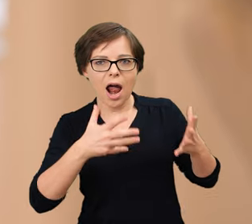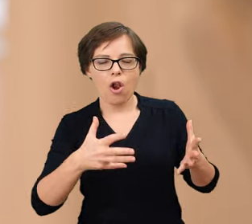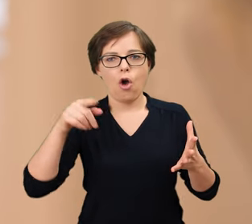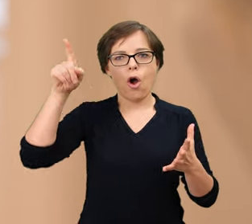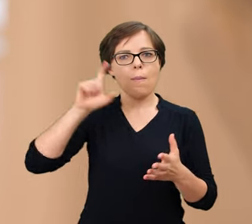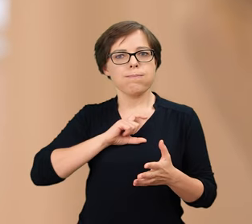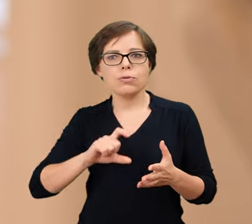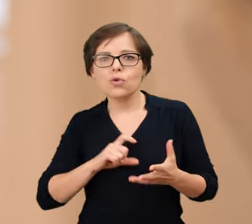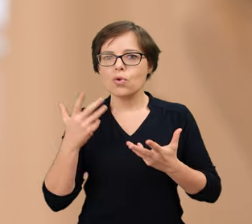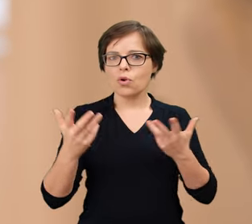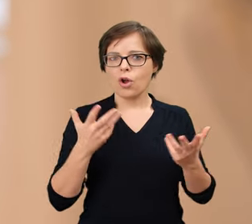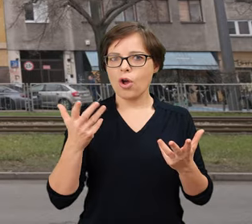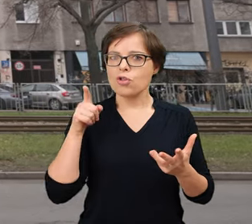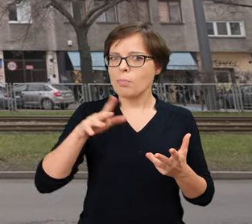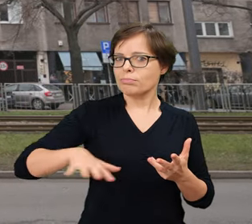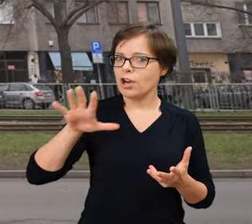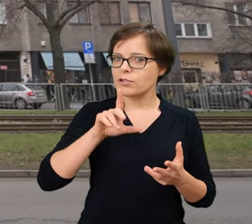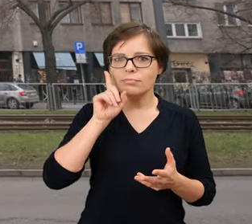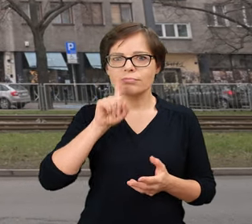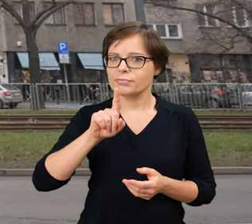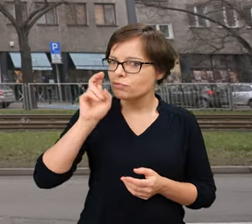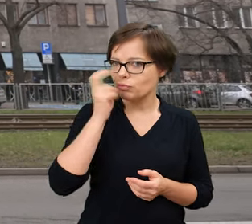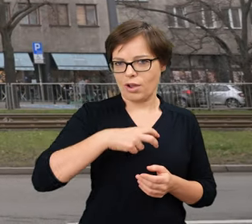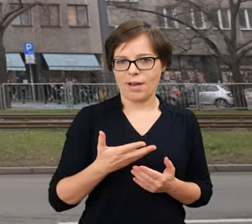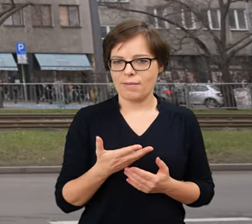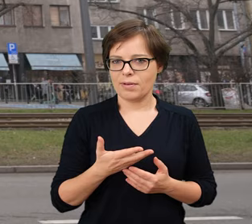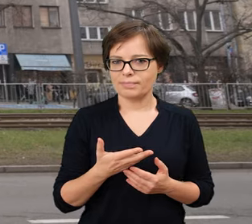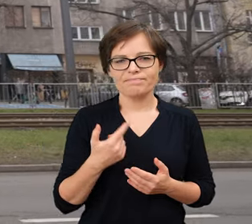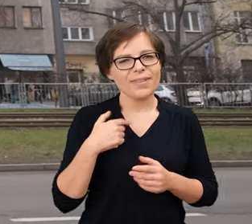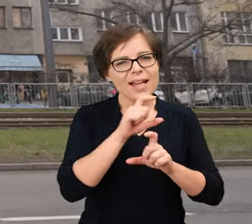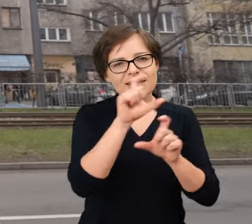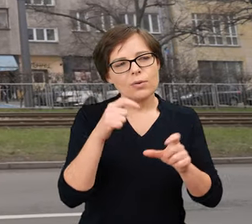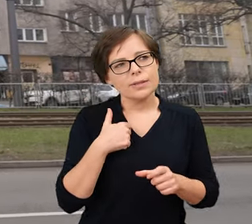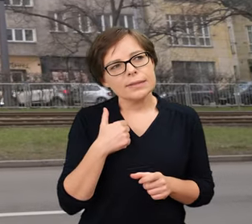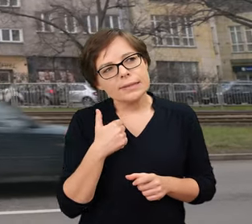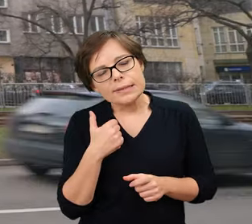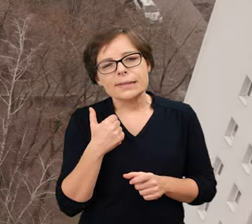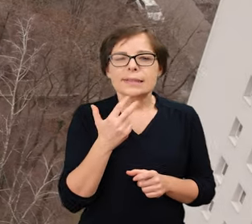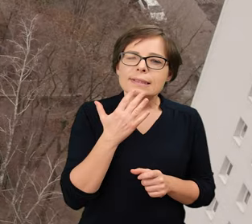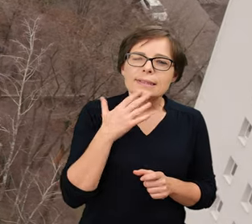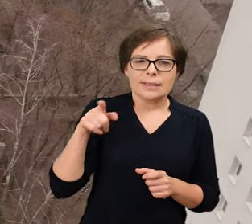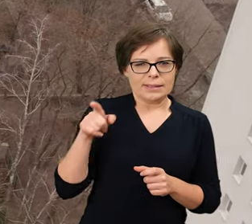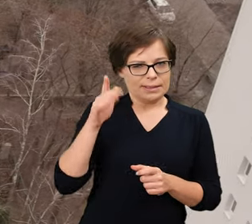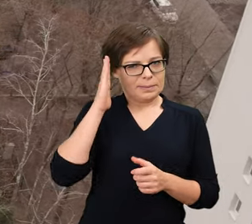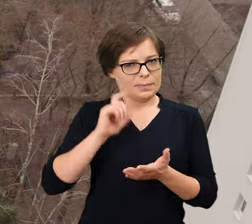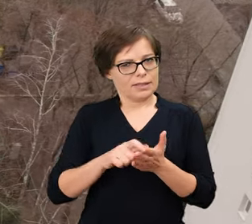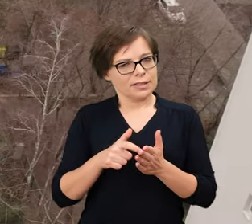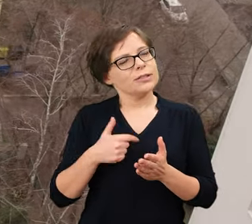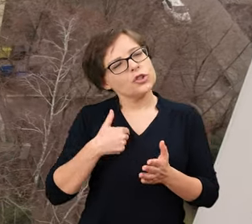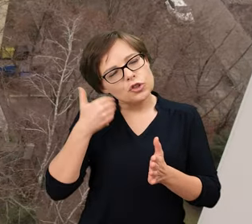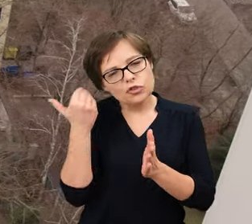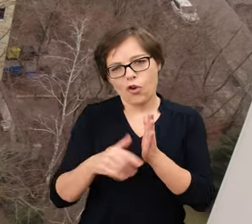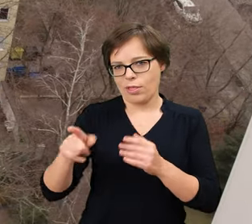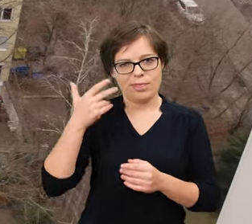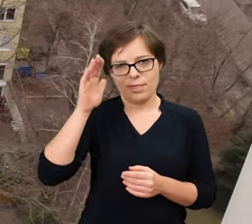absolutnie niezwykła przestrzeń. Niezwykła przestrzeń. Cały czas myślę o tym mieszkaniu i bardzo żałuję, że tam nie mieszkam,